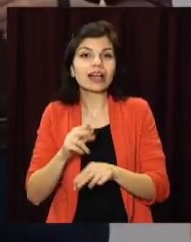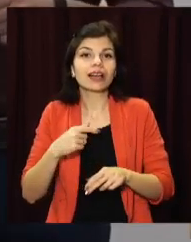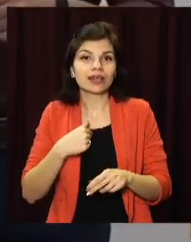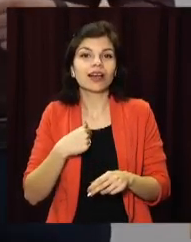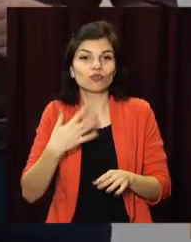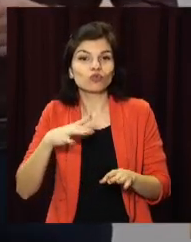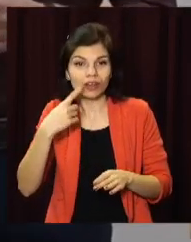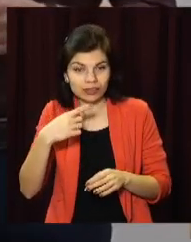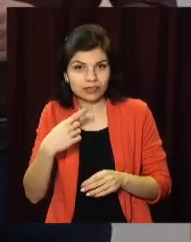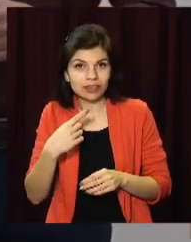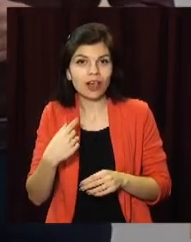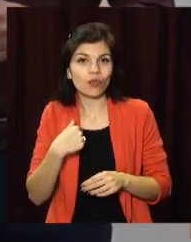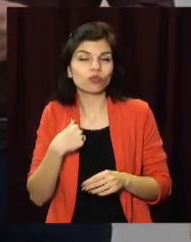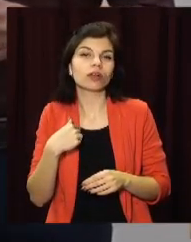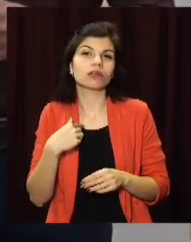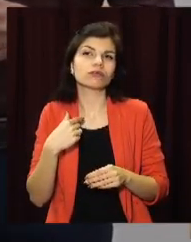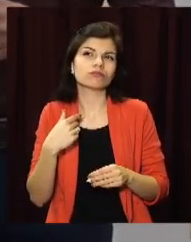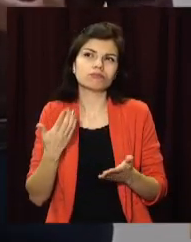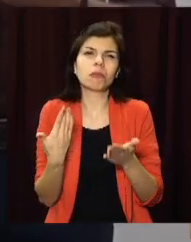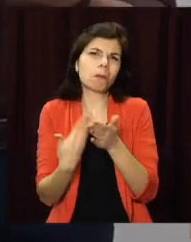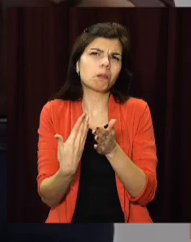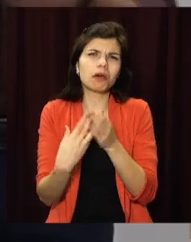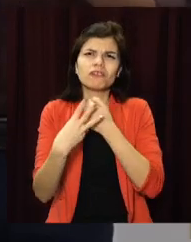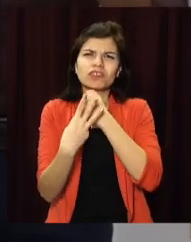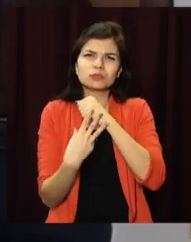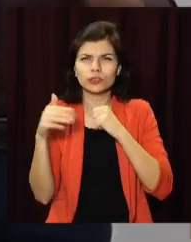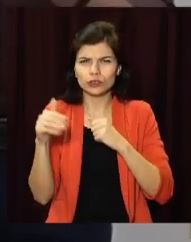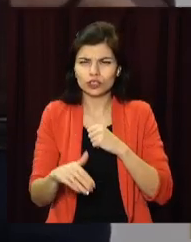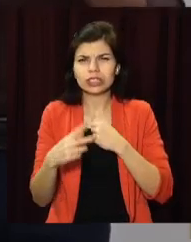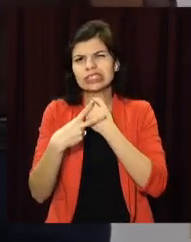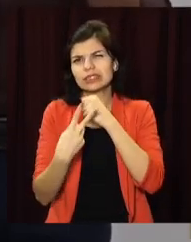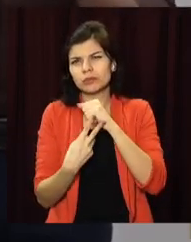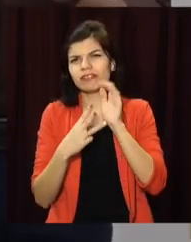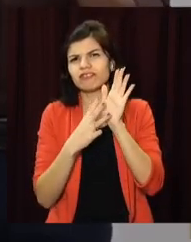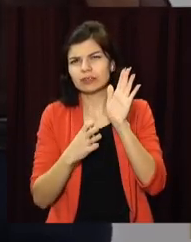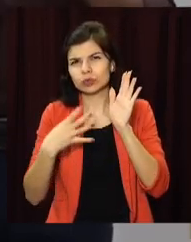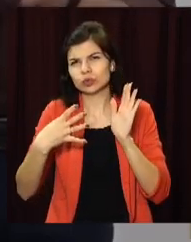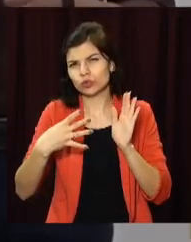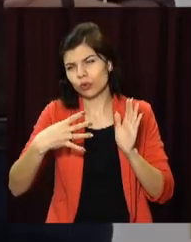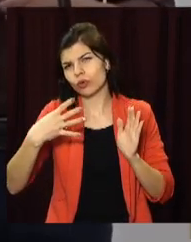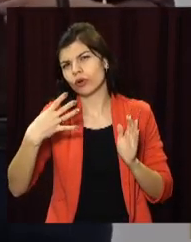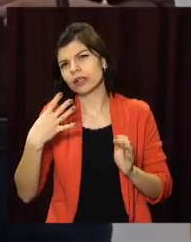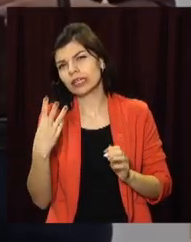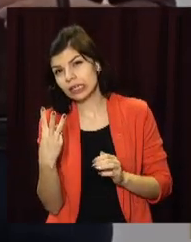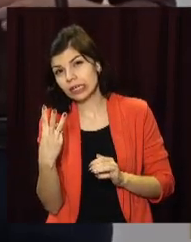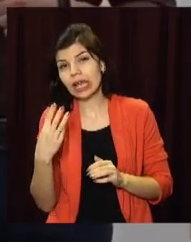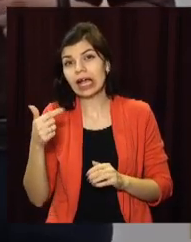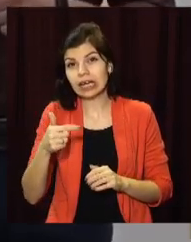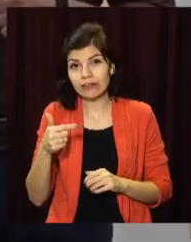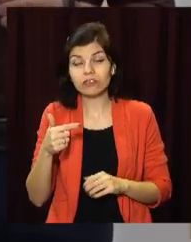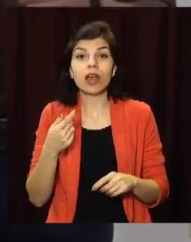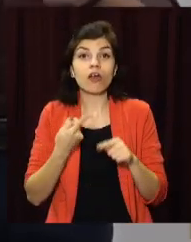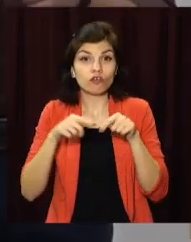вже казав, в нас була там близько 18 тисяч, 17 тисяч 843